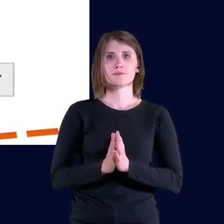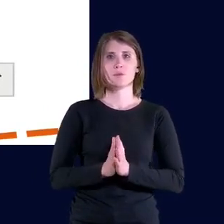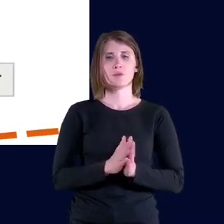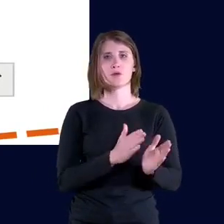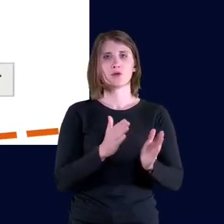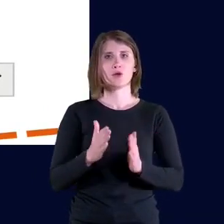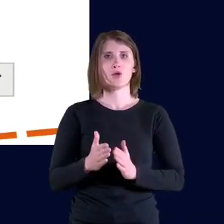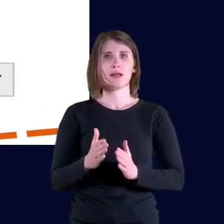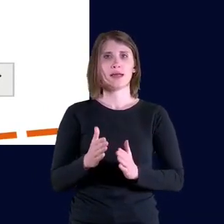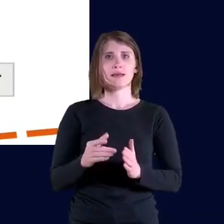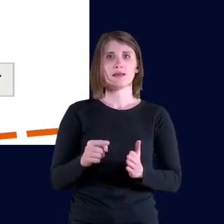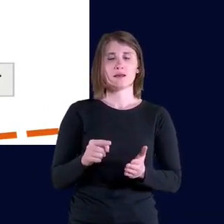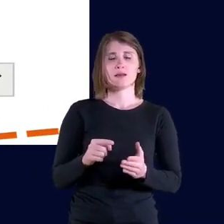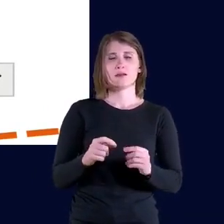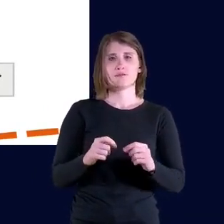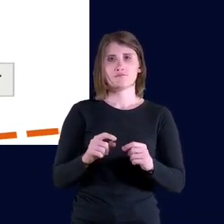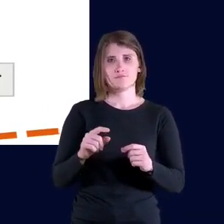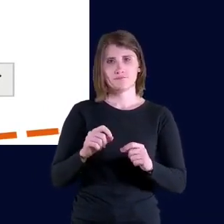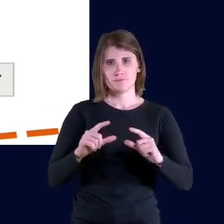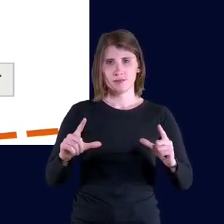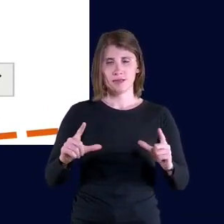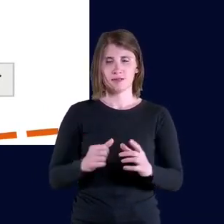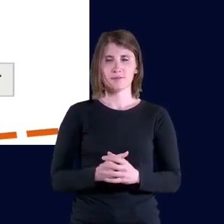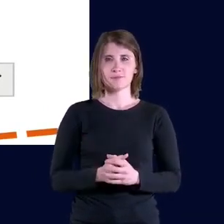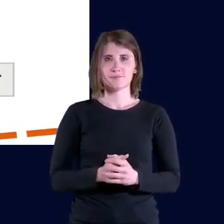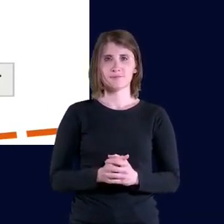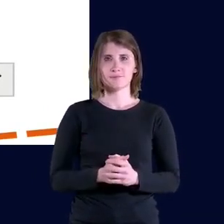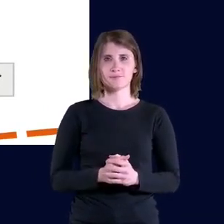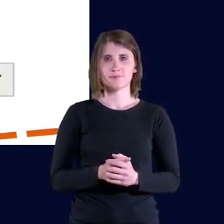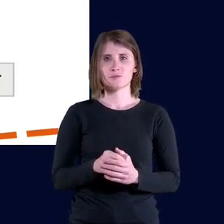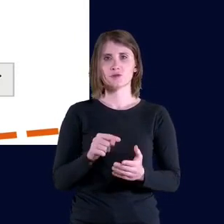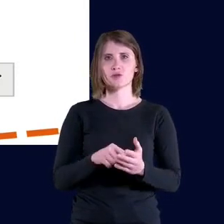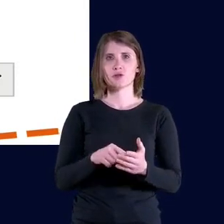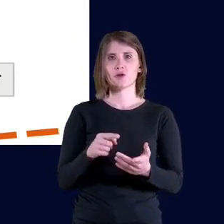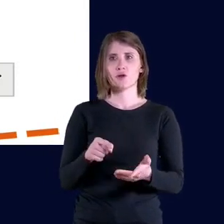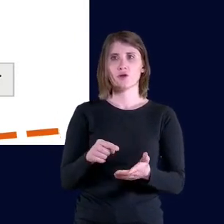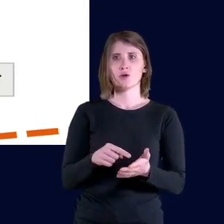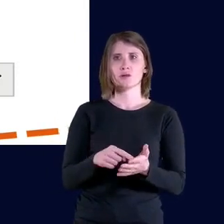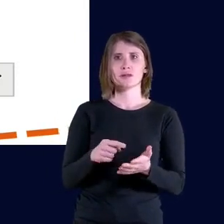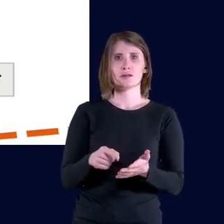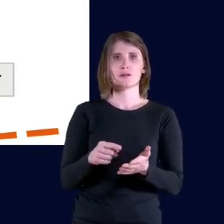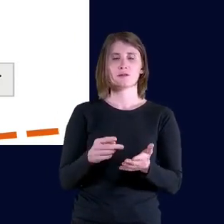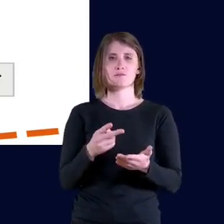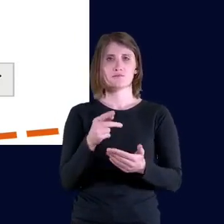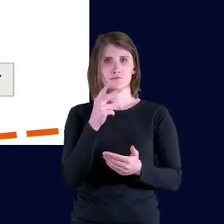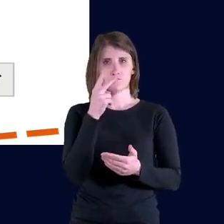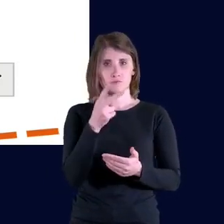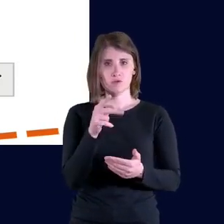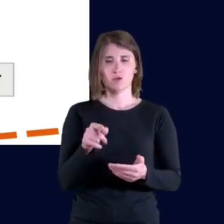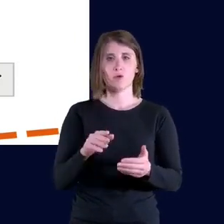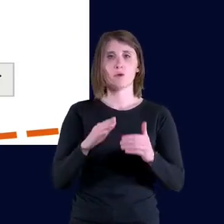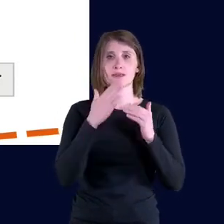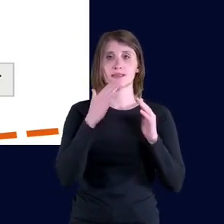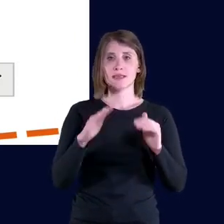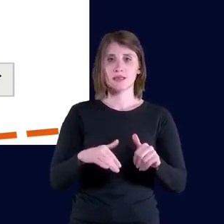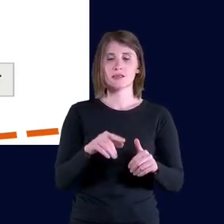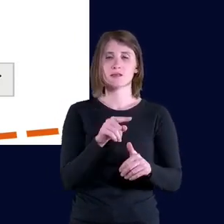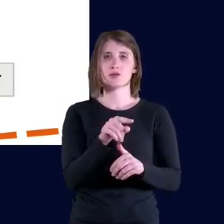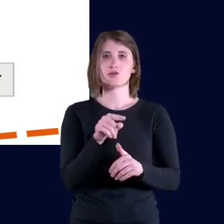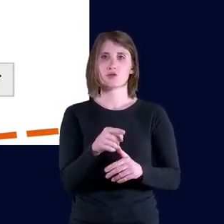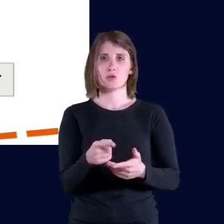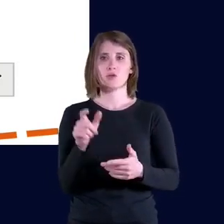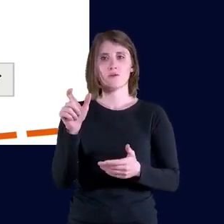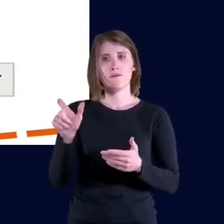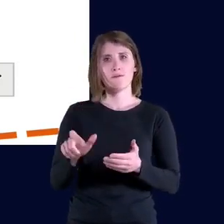po dodaniu kilku pojawiają się pole Na jakiej licencji chcieliby bądź właśnie wydawca pozwala na